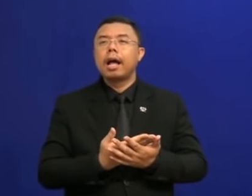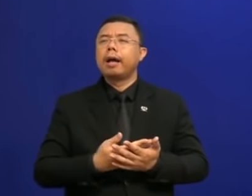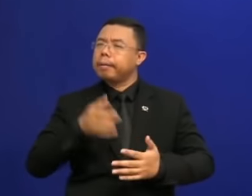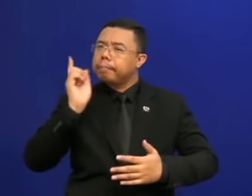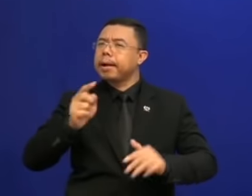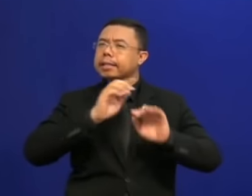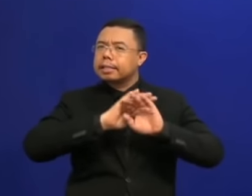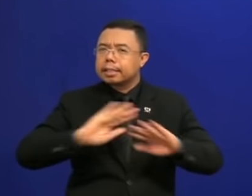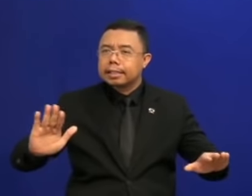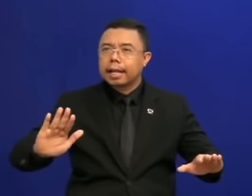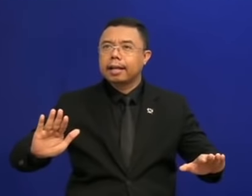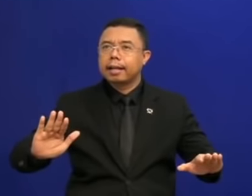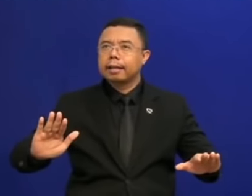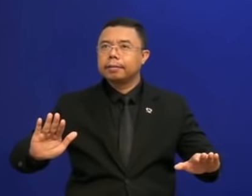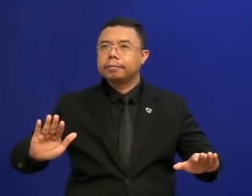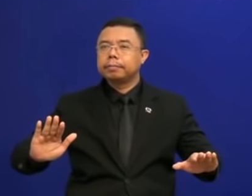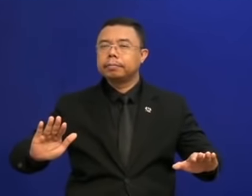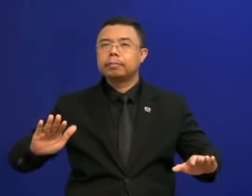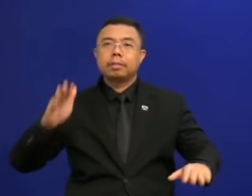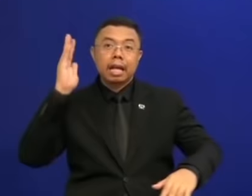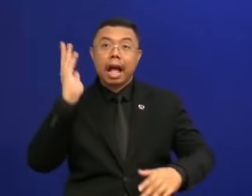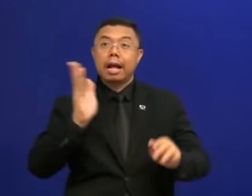akan berakhir.